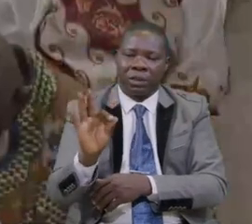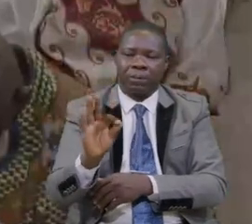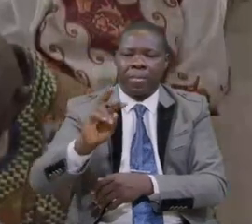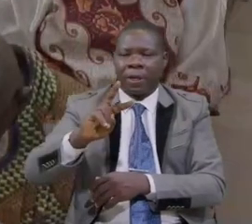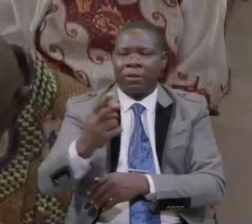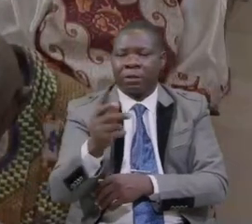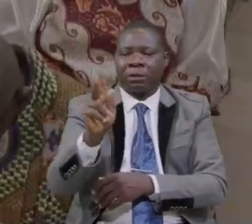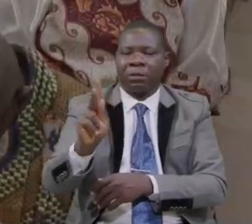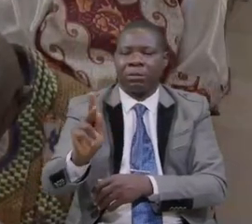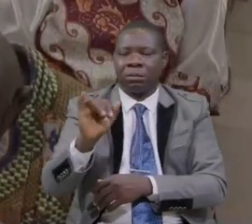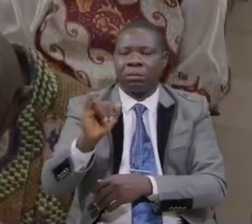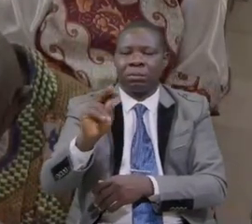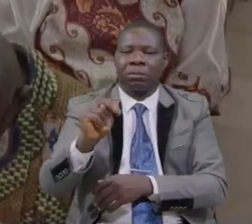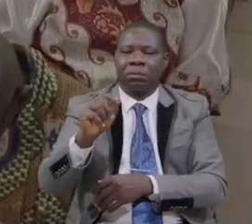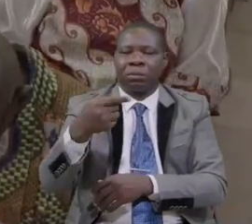chapitre 2,